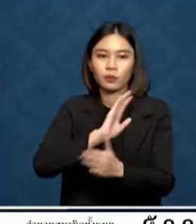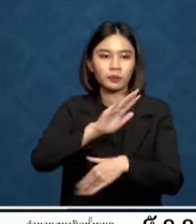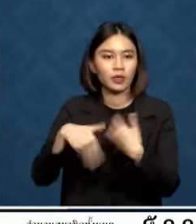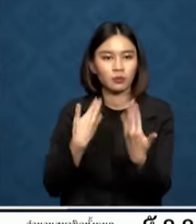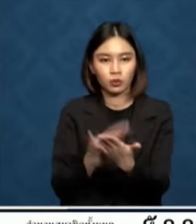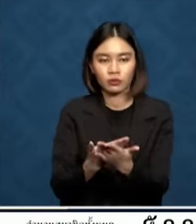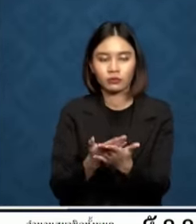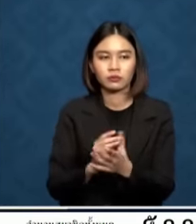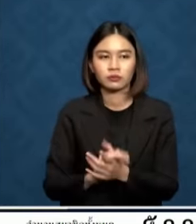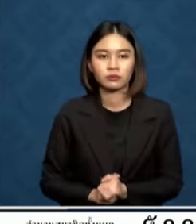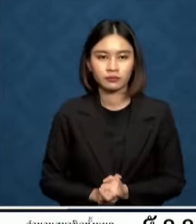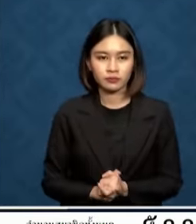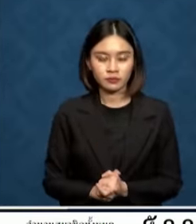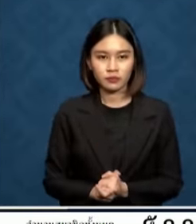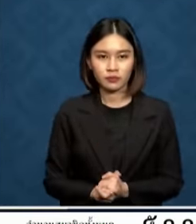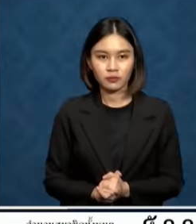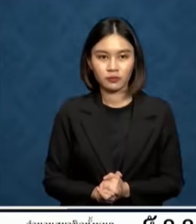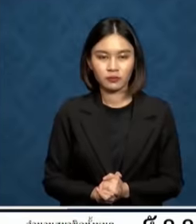หมด